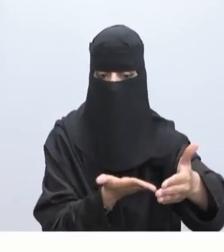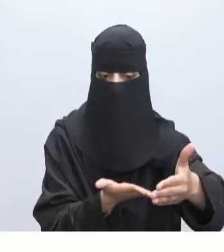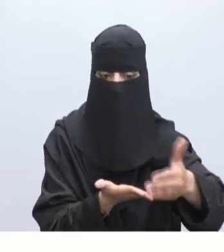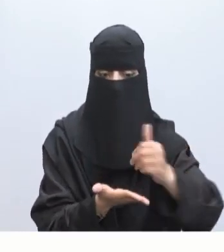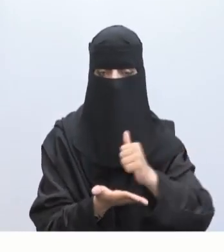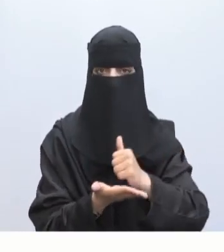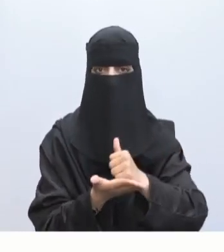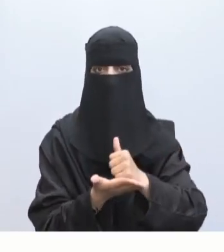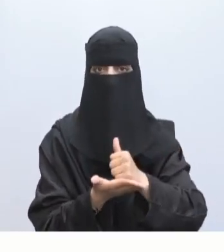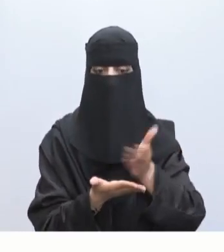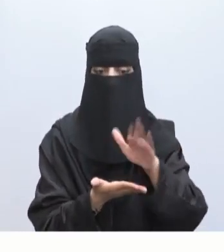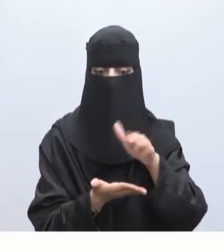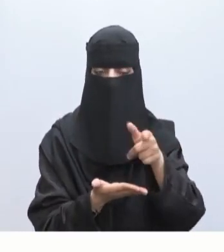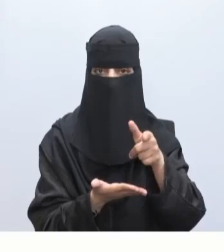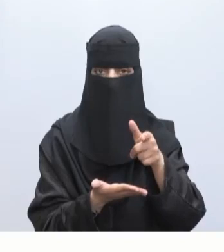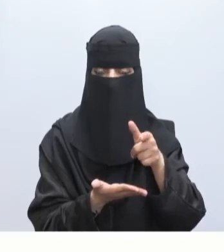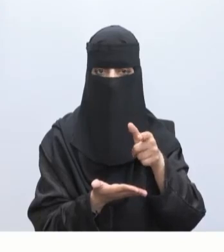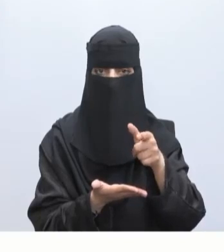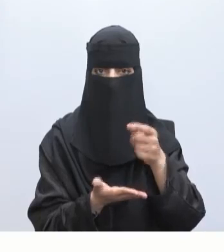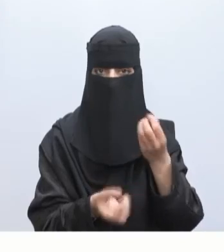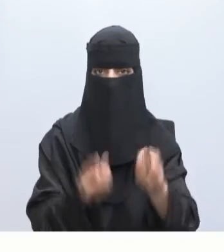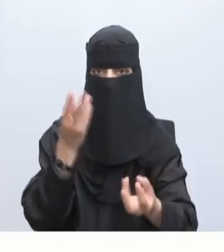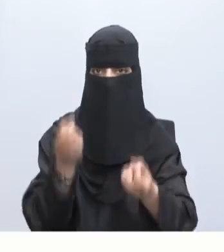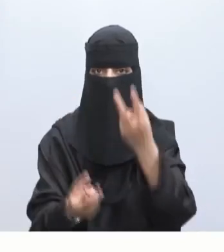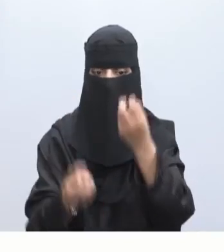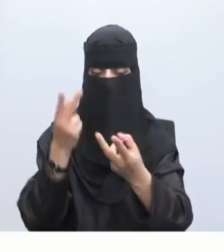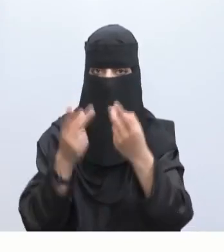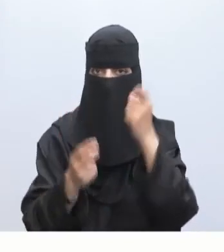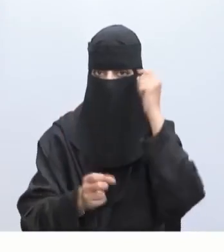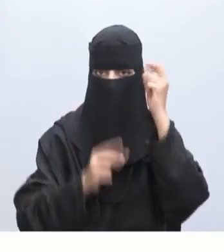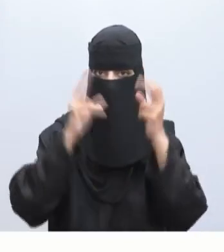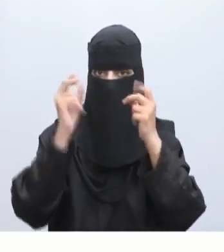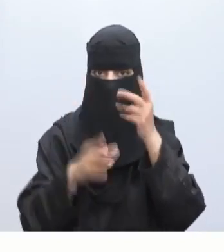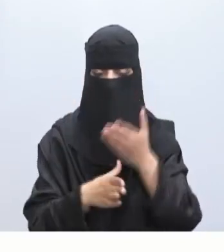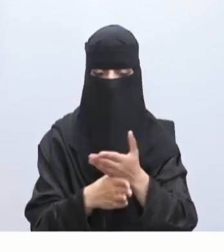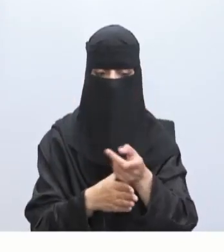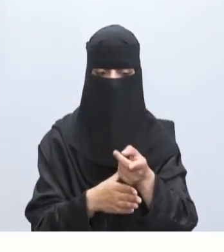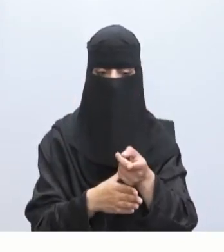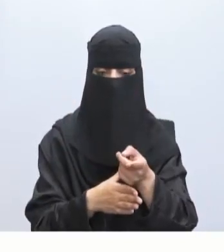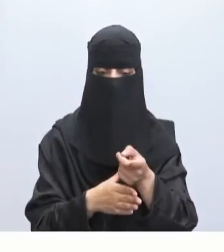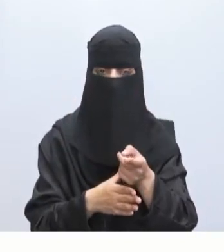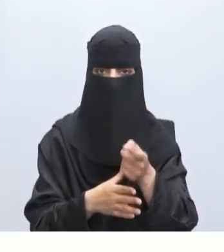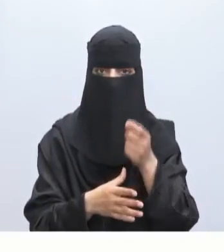القضاء على مظاهر البدع